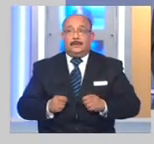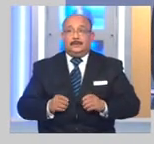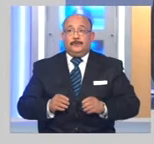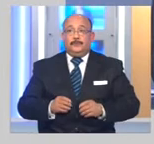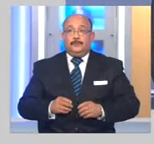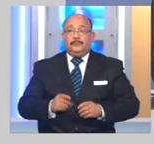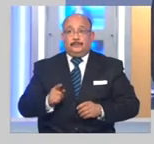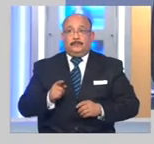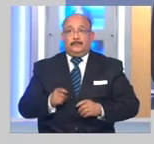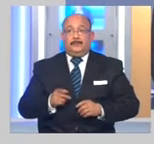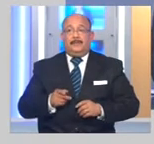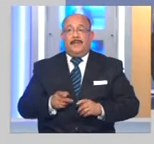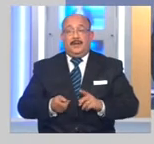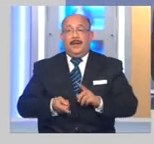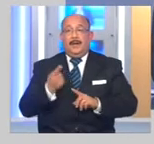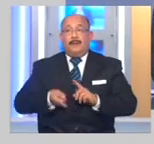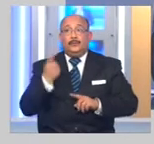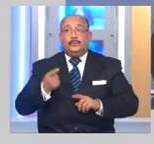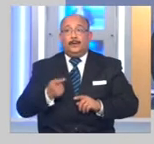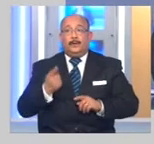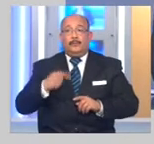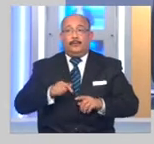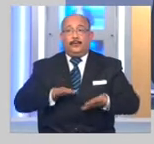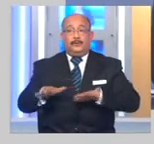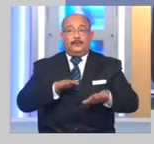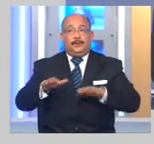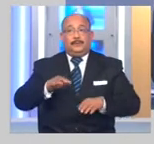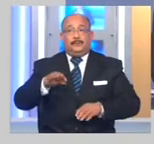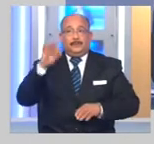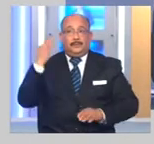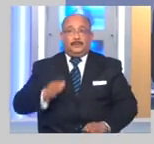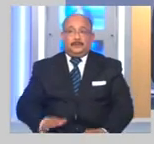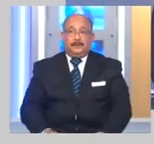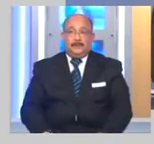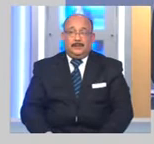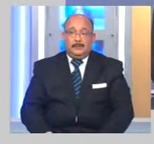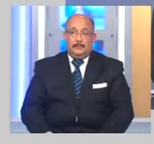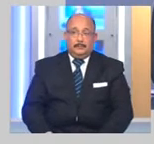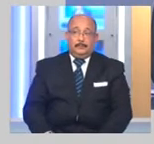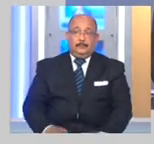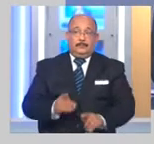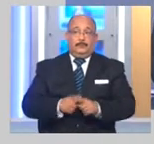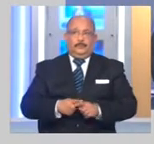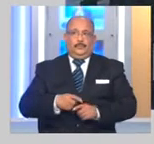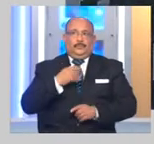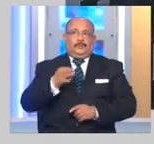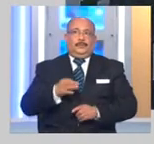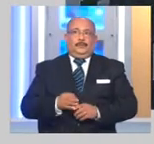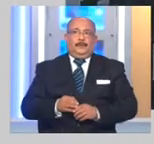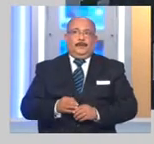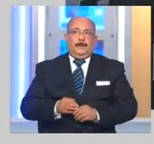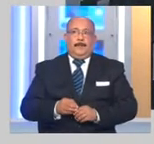الأخيرة. تونس تحترم حرية التعبير، تحترم حرية التجمهر، تحترم كل شكل من